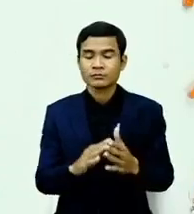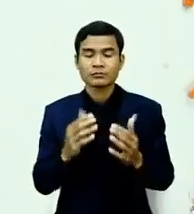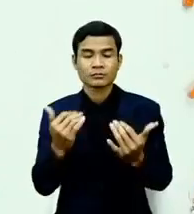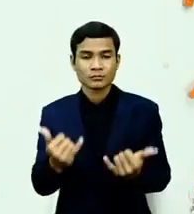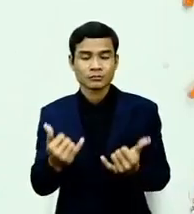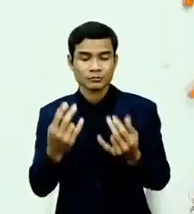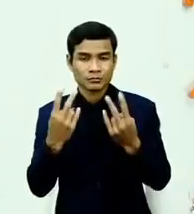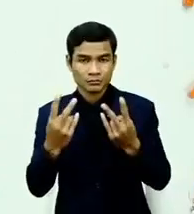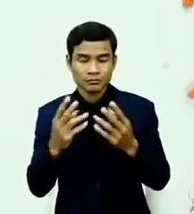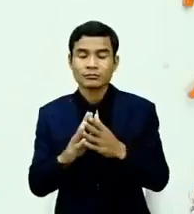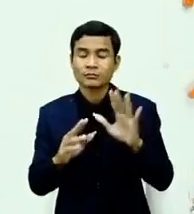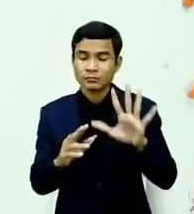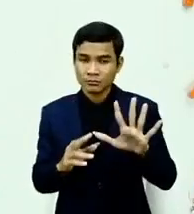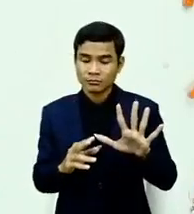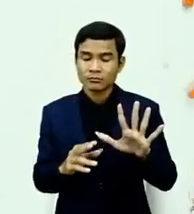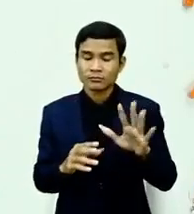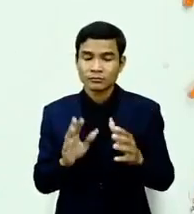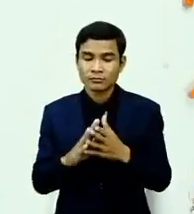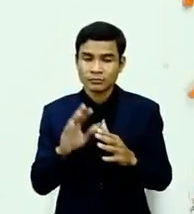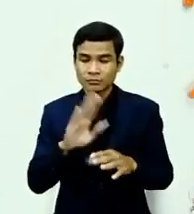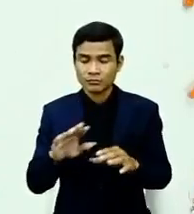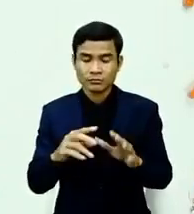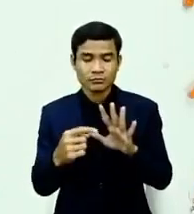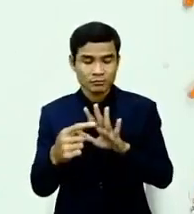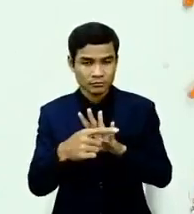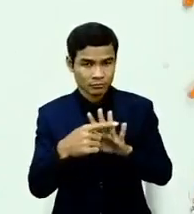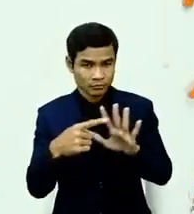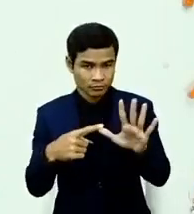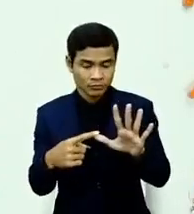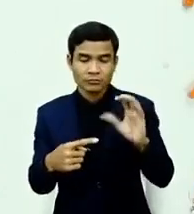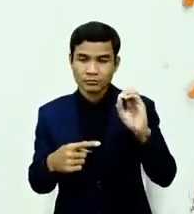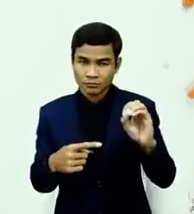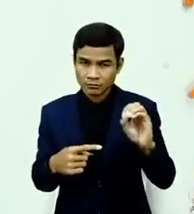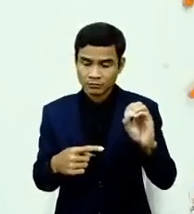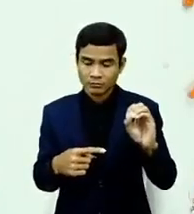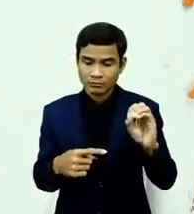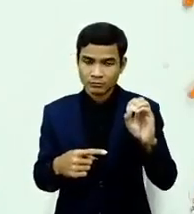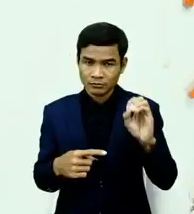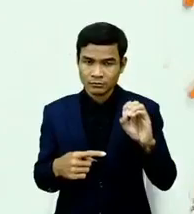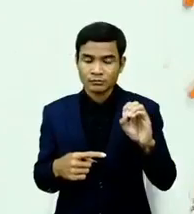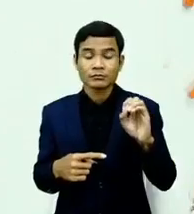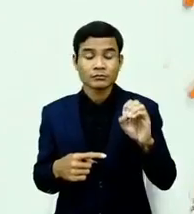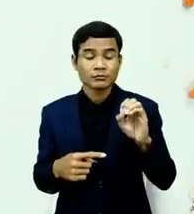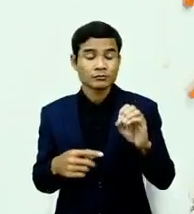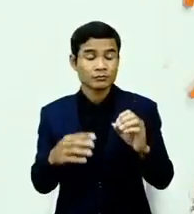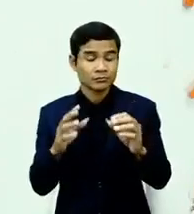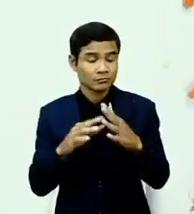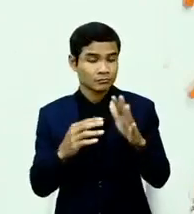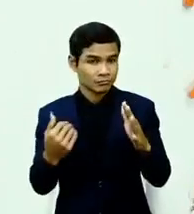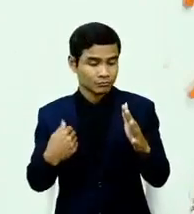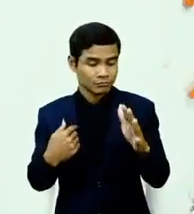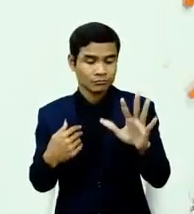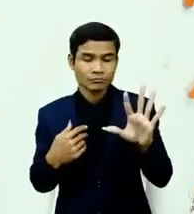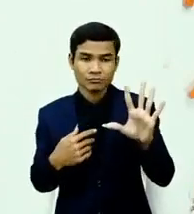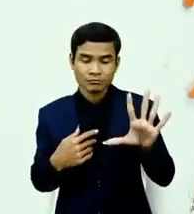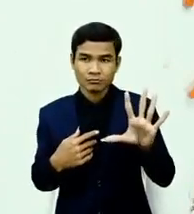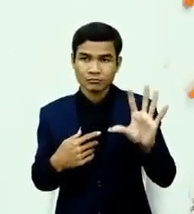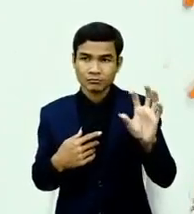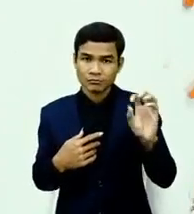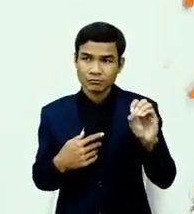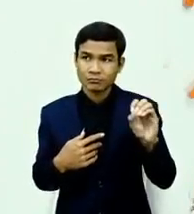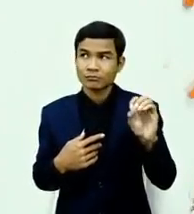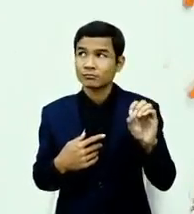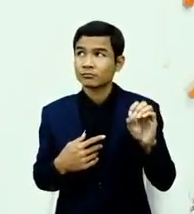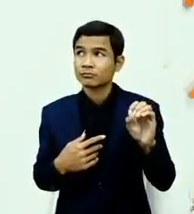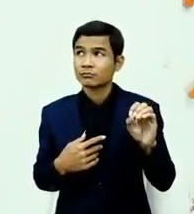នចាធ្វើម្រាមដៃមើលកូនបង្ហាញម្រាមដៃមើល0ចា0ចាមានម្រាមដៃហ៎ចាអញ្ចឹងយើងលើកដៃបែប